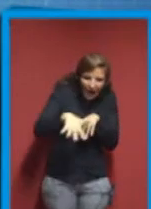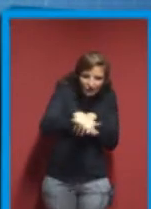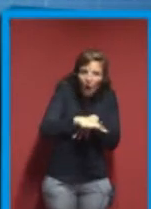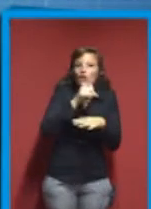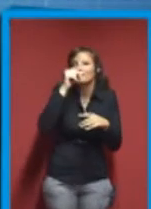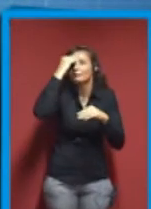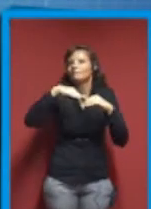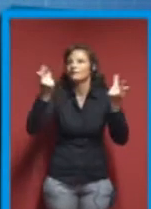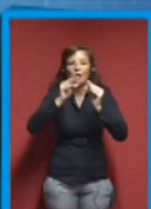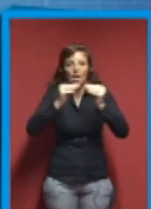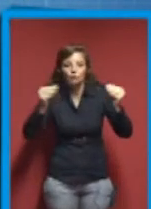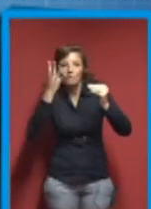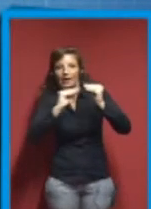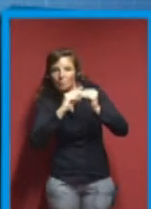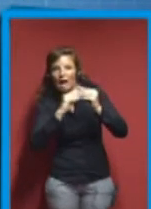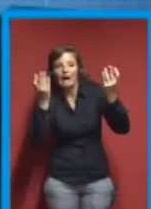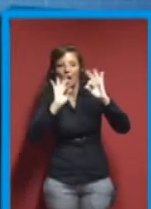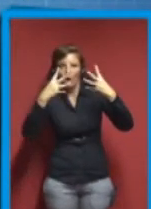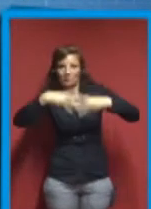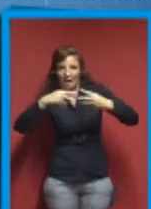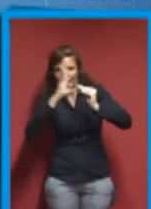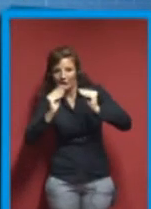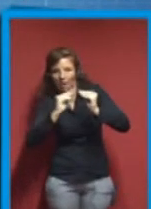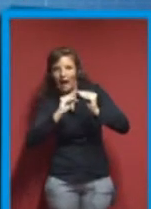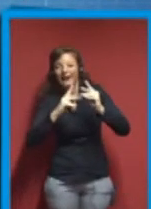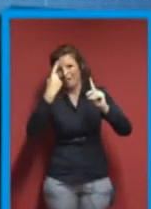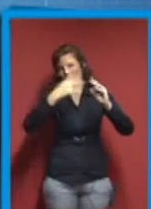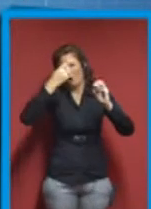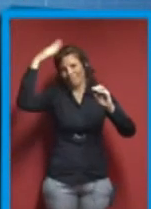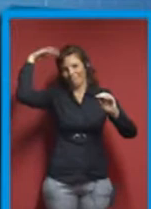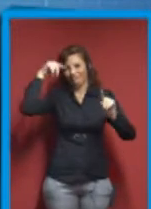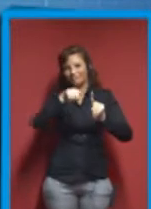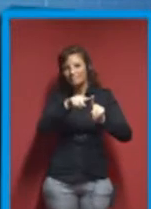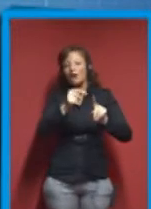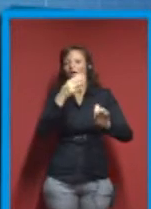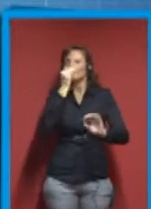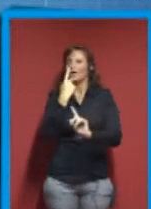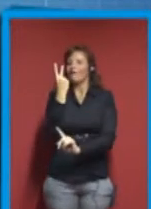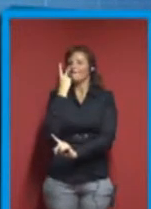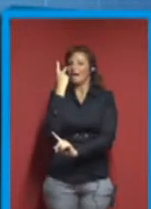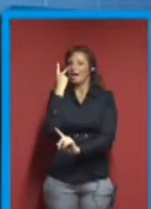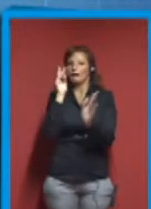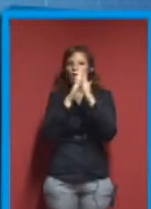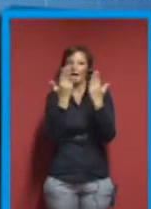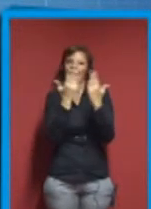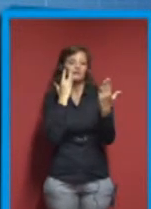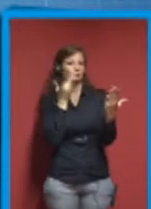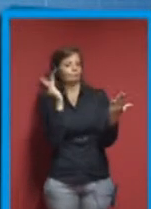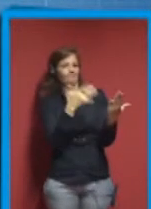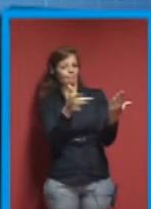loro attrezzi, i loro macchinari quando ci sono stati. Allora andiamo a vedere cataloghi di